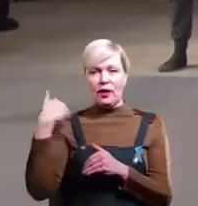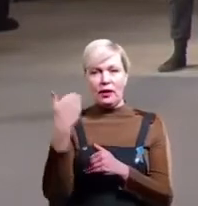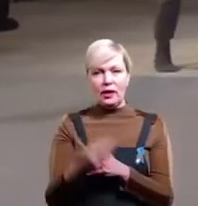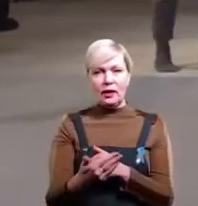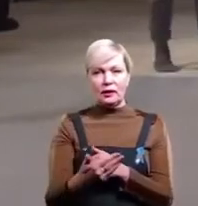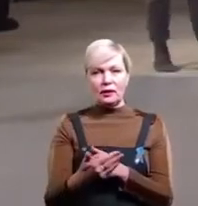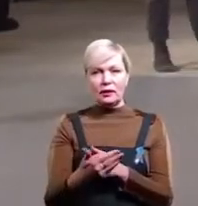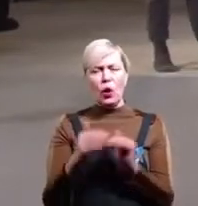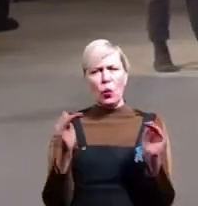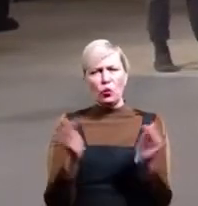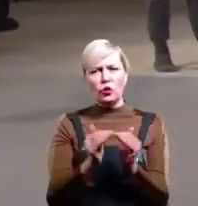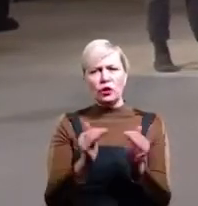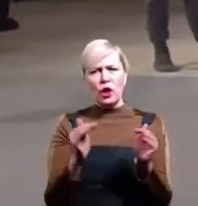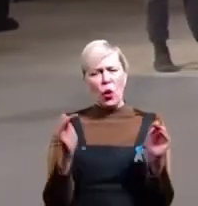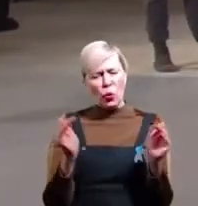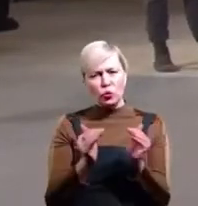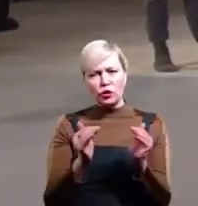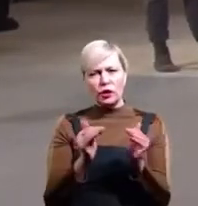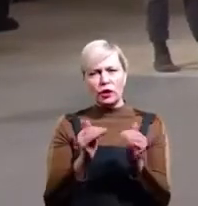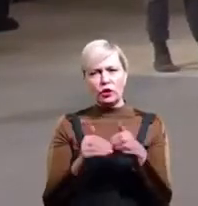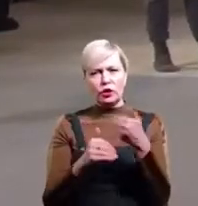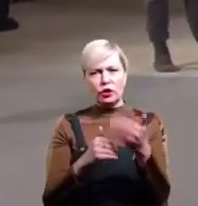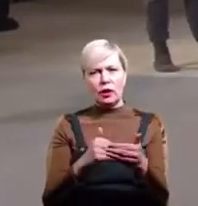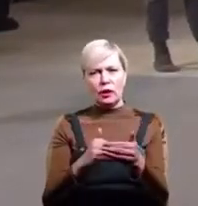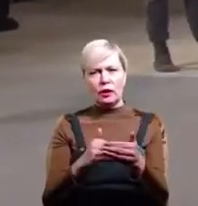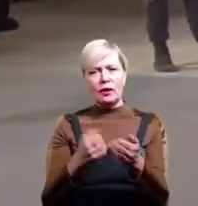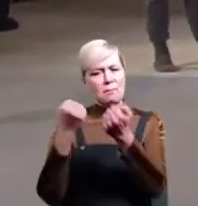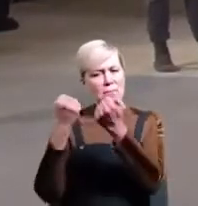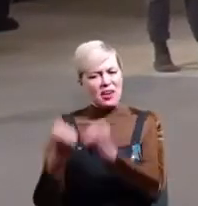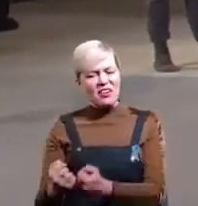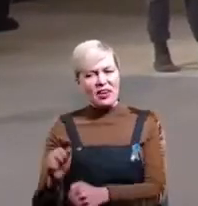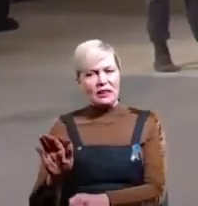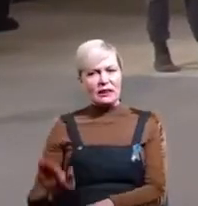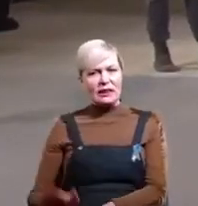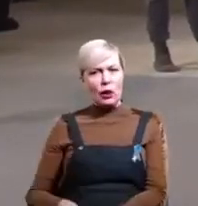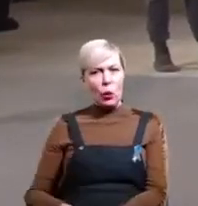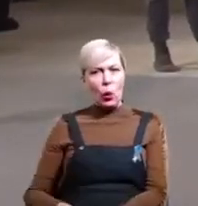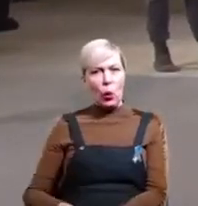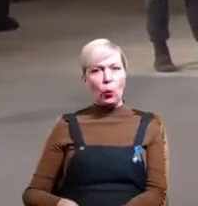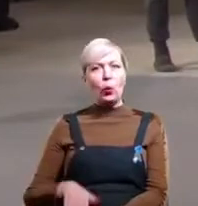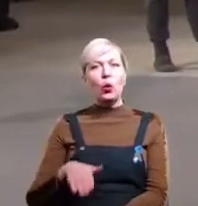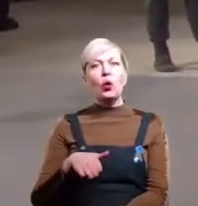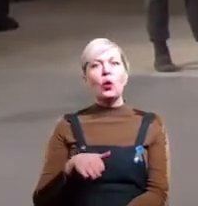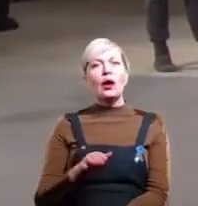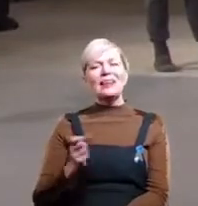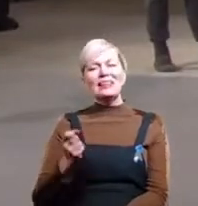уже. Теперь вес оставь на ноге. Вот чуть-чуть, а теперь просто